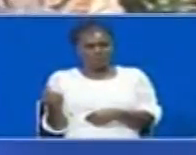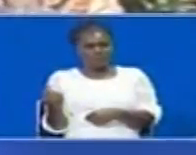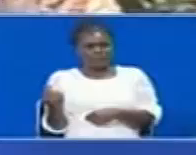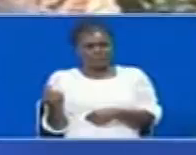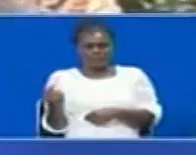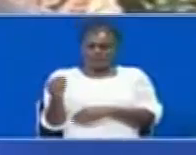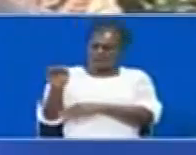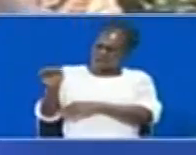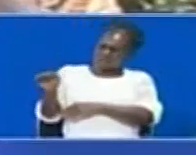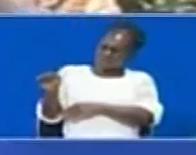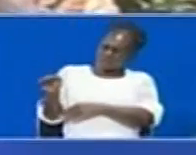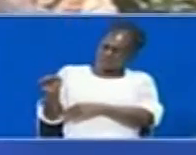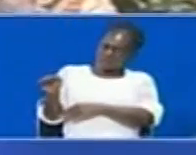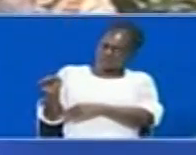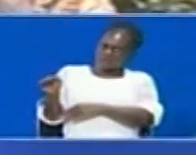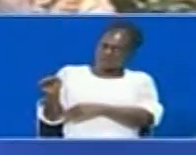Nikamuuliza,